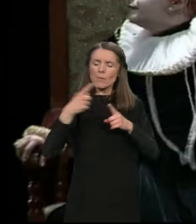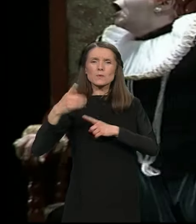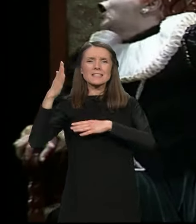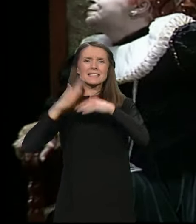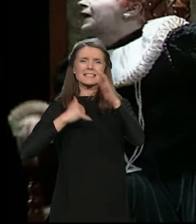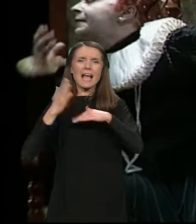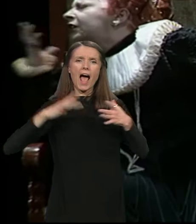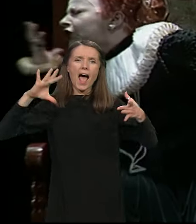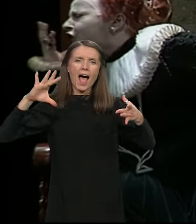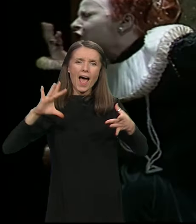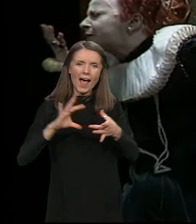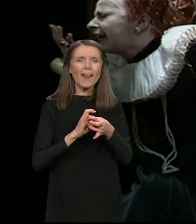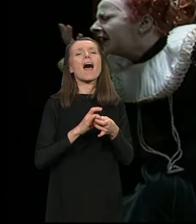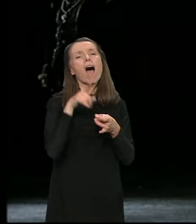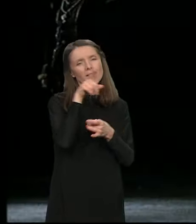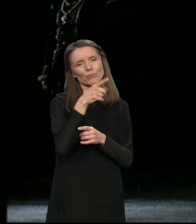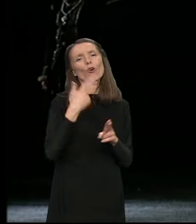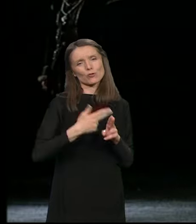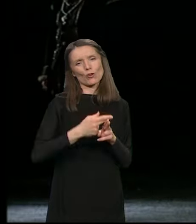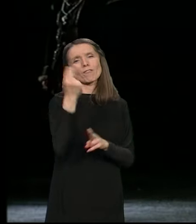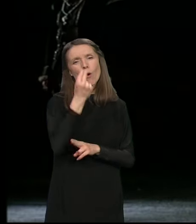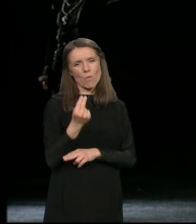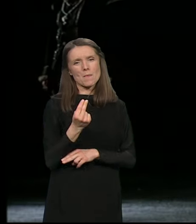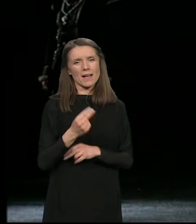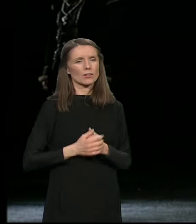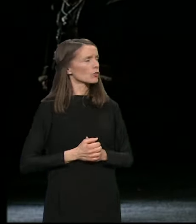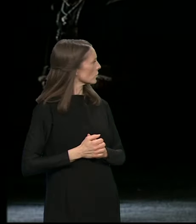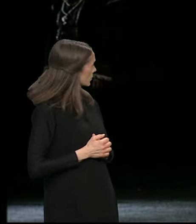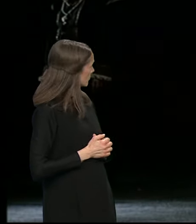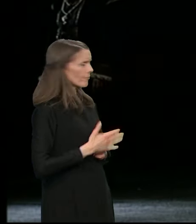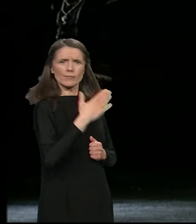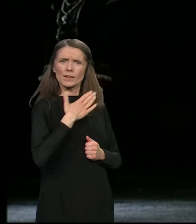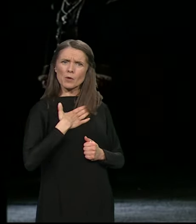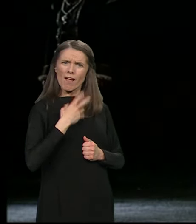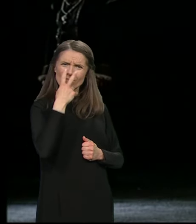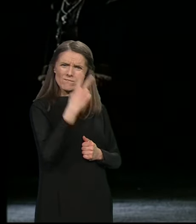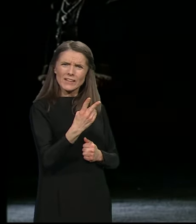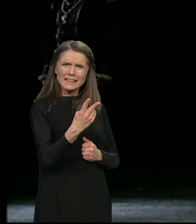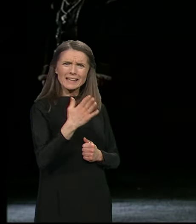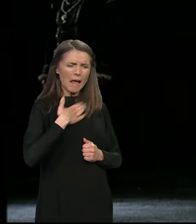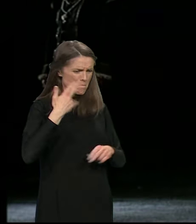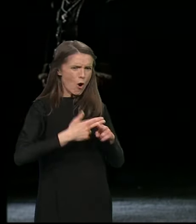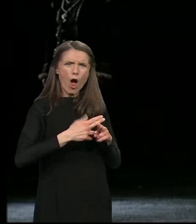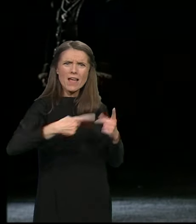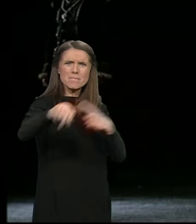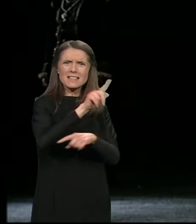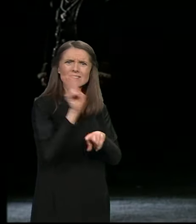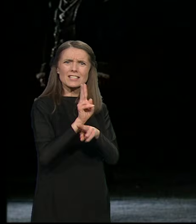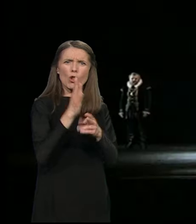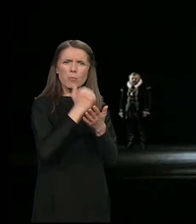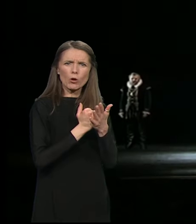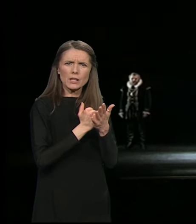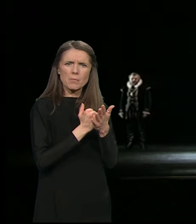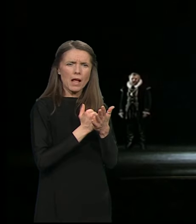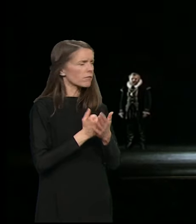umetnost. Moj plemeniti žruzberi, vidite i sami kako mi ime zloupotrebljavaju. Ne dugo